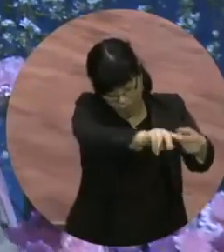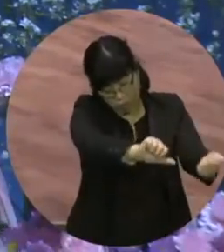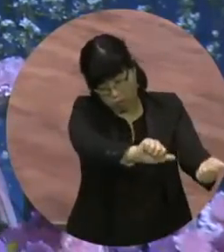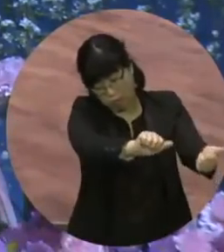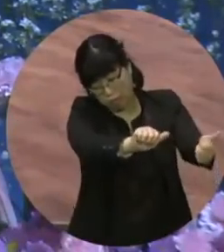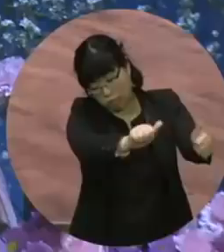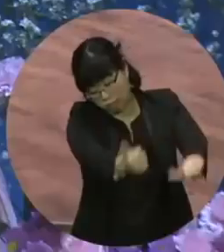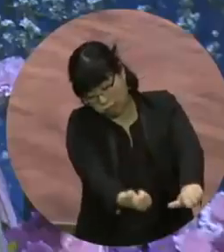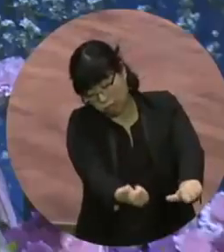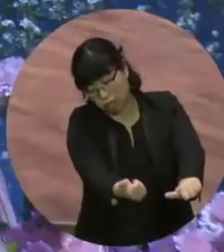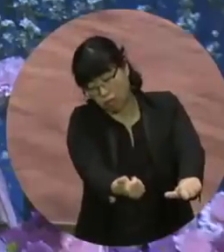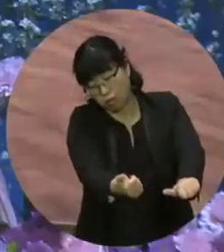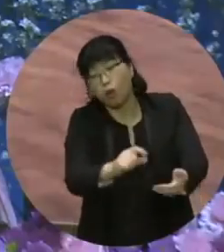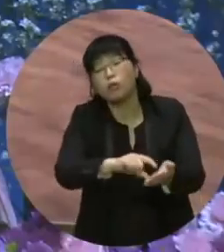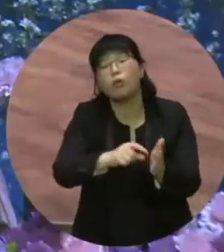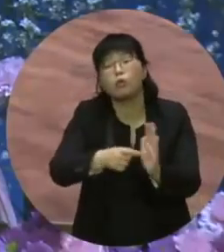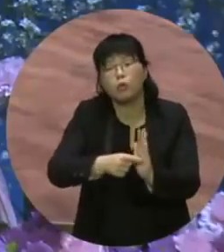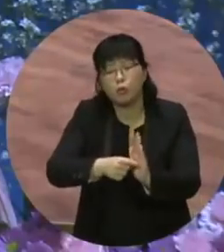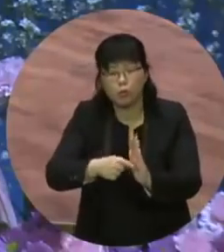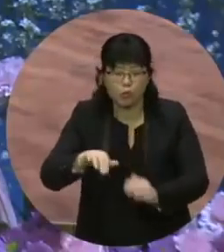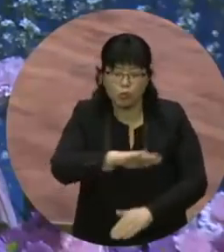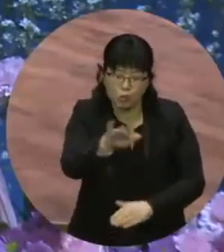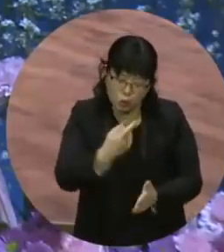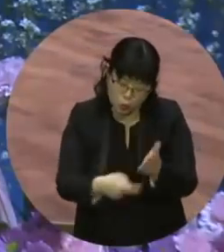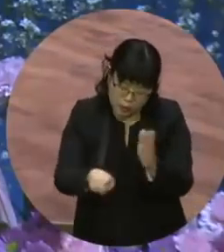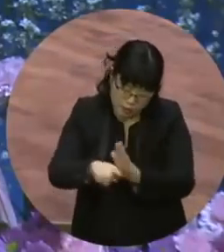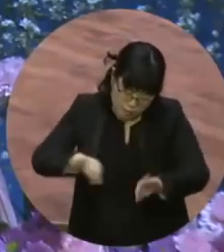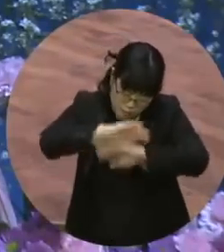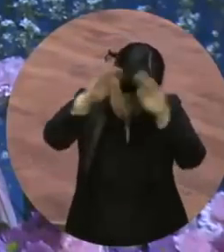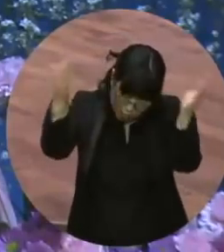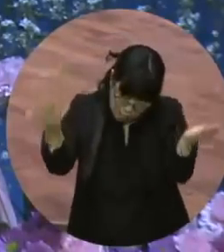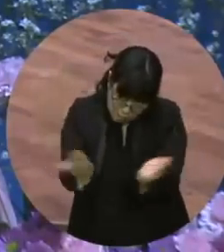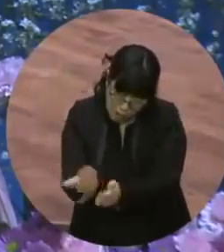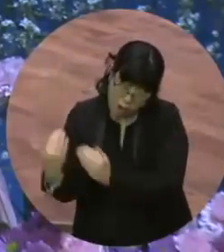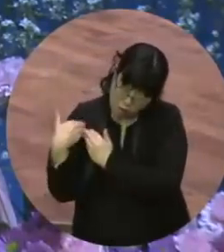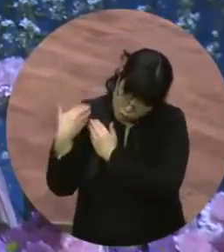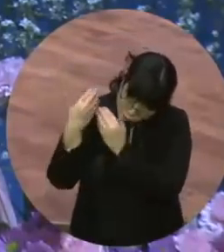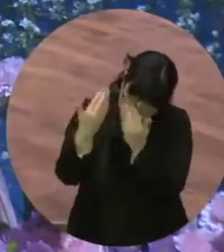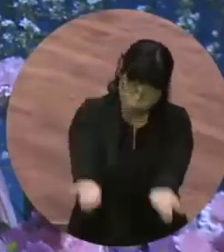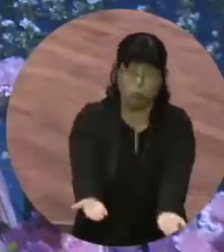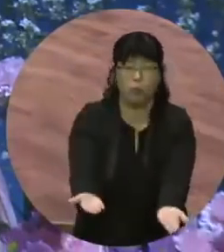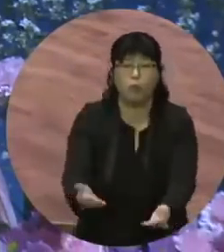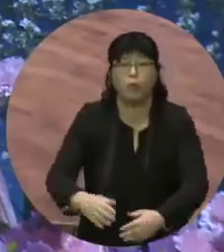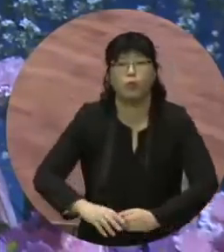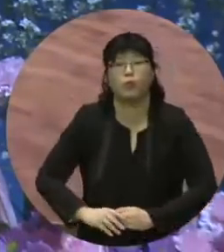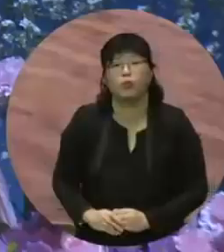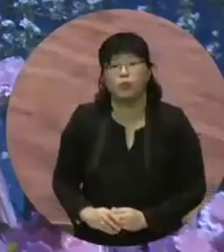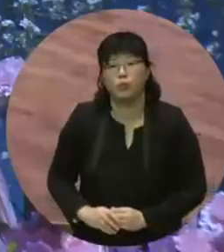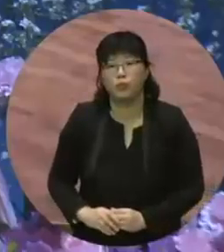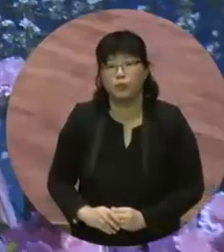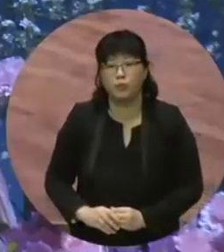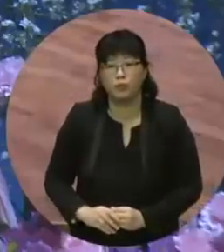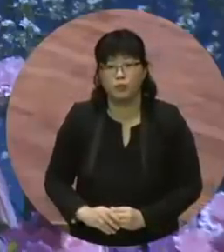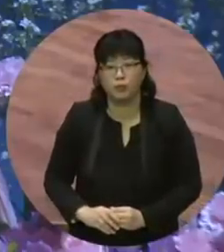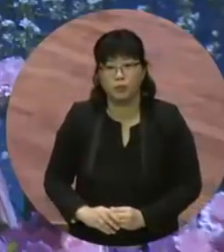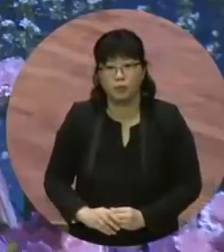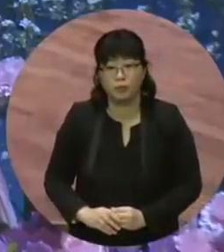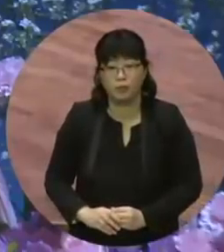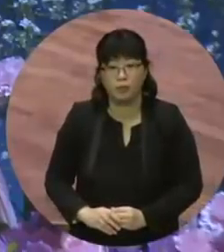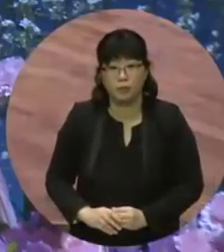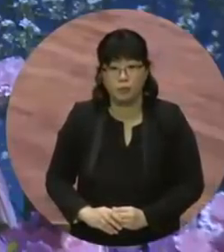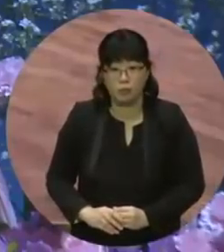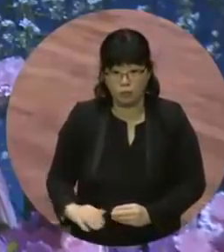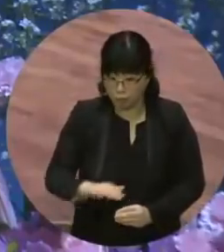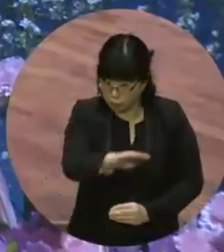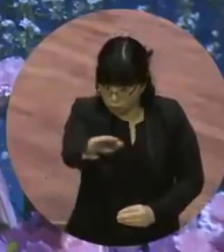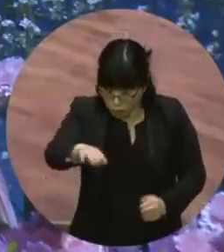거지만은, 성령은요, 또 우리에게 뭐야, 물붓듯이 그냥 제한 없이 그냥 막, 그래서